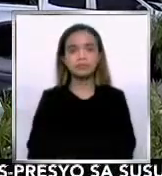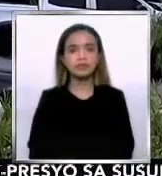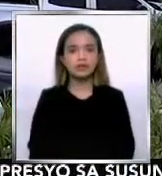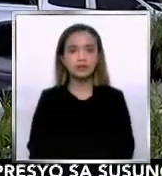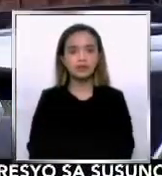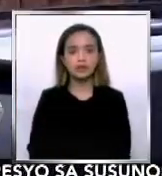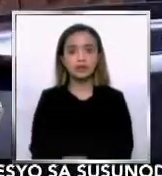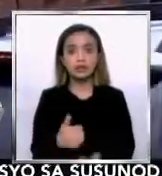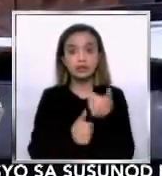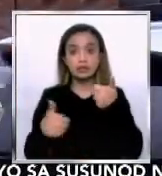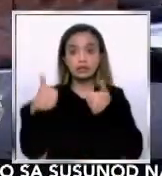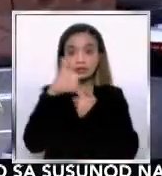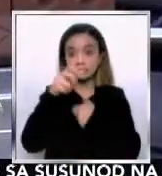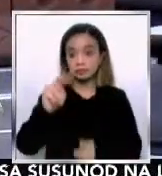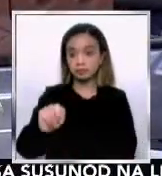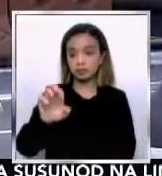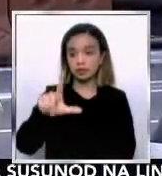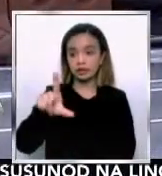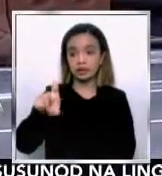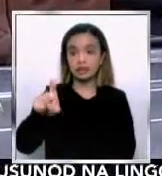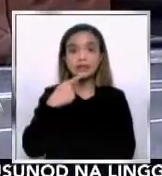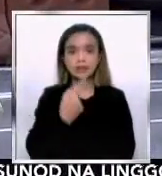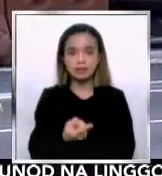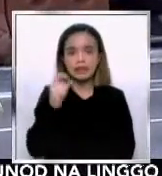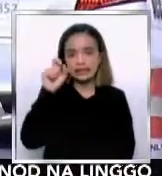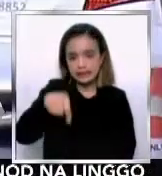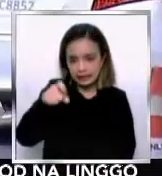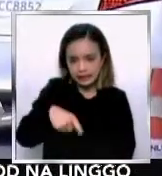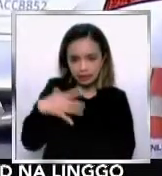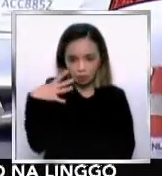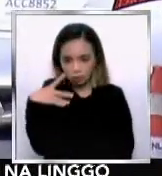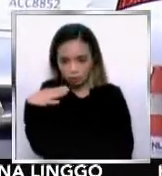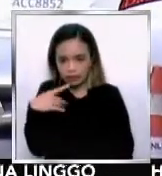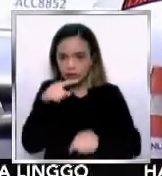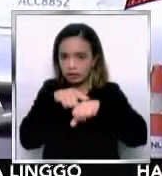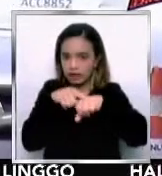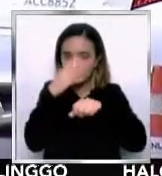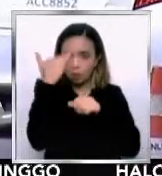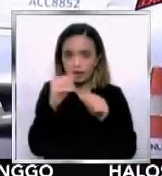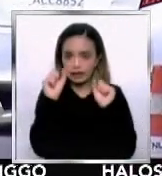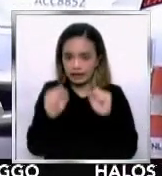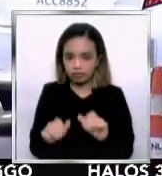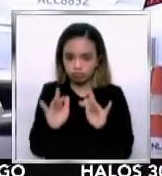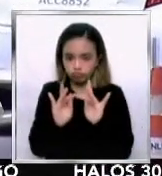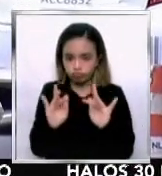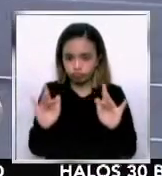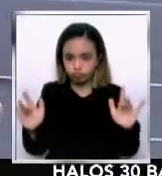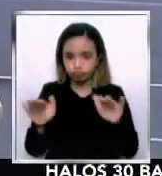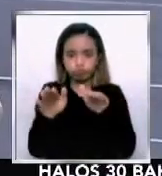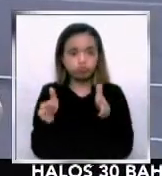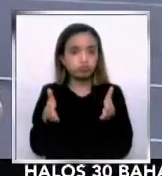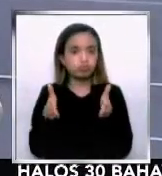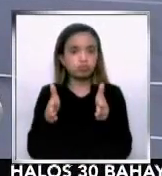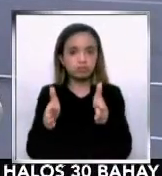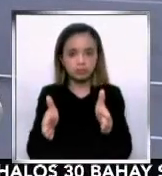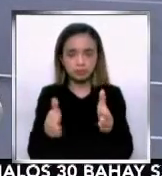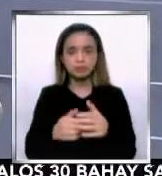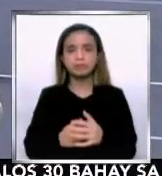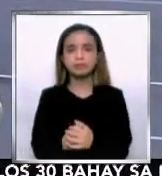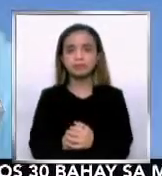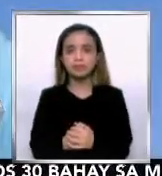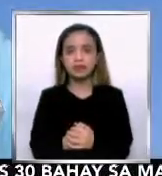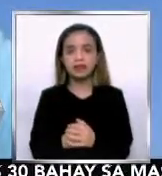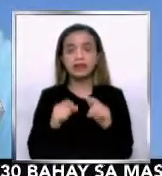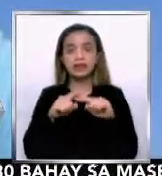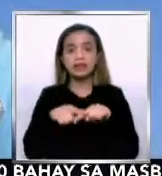ang tatanungin, kailangan timingan para maluwag ang kalsada sa inyong pagbiyahe. Base dun sa mga nararanasan natin sa mga nagdaang